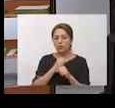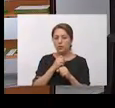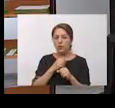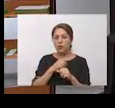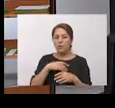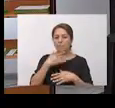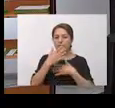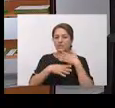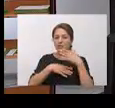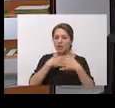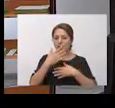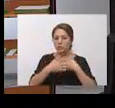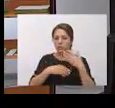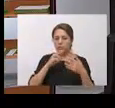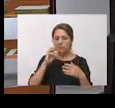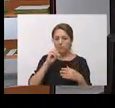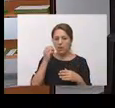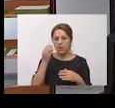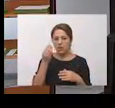Мешалась.